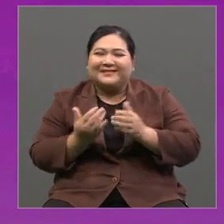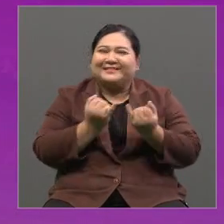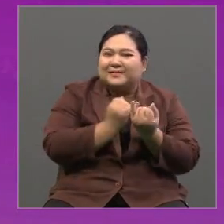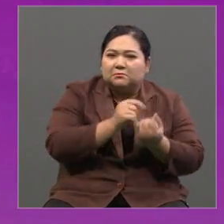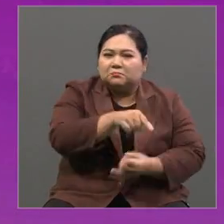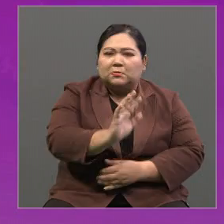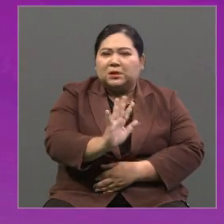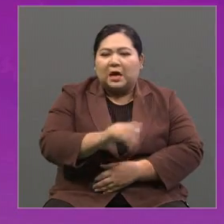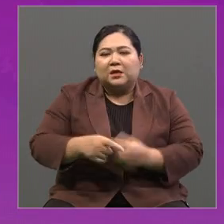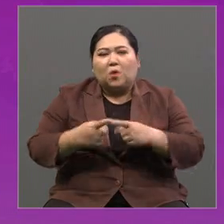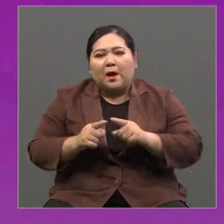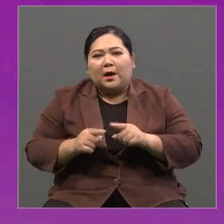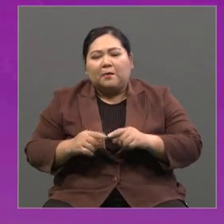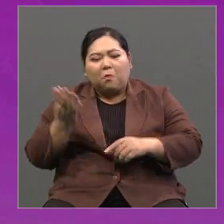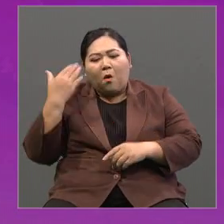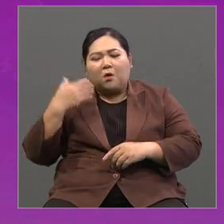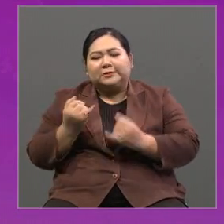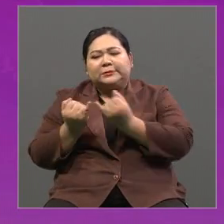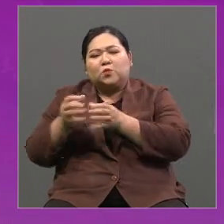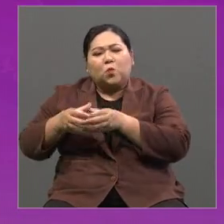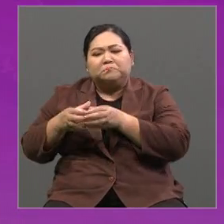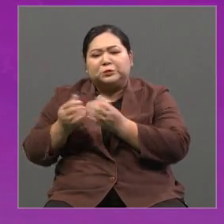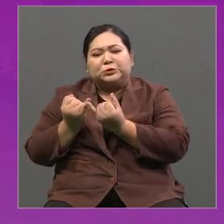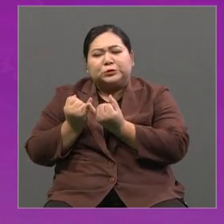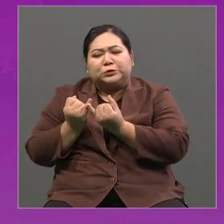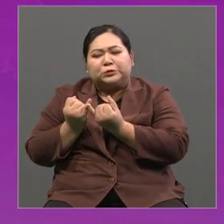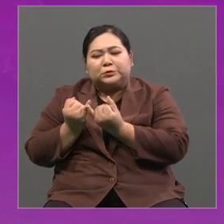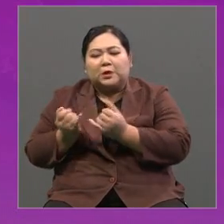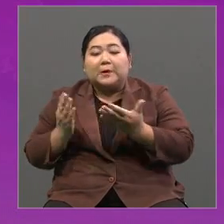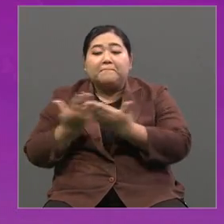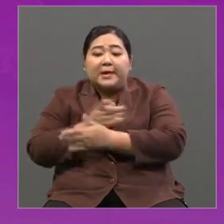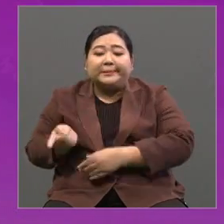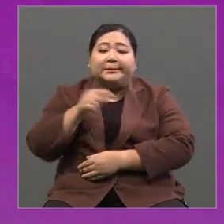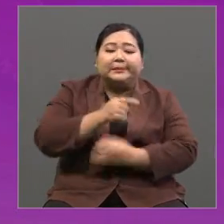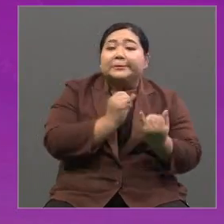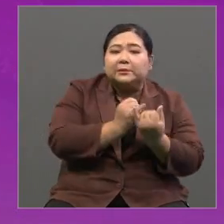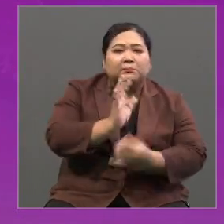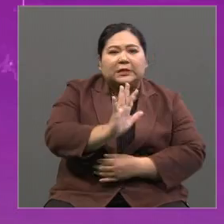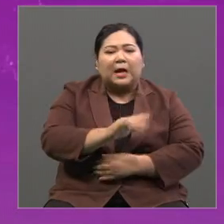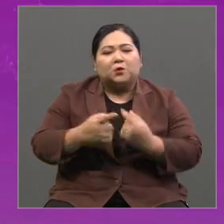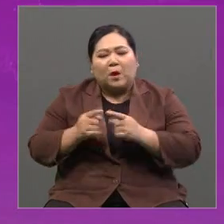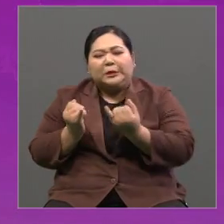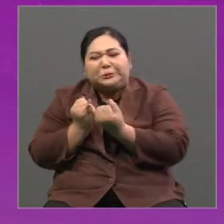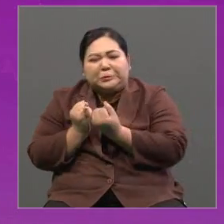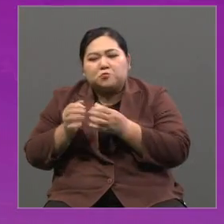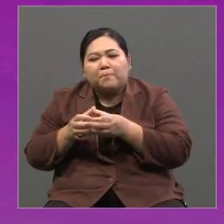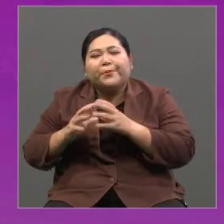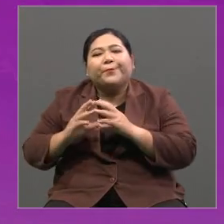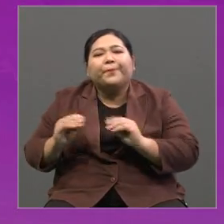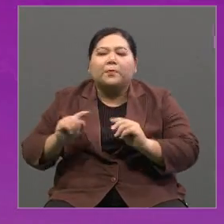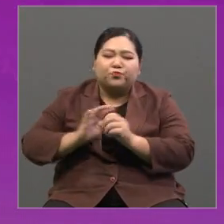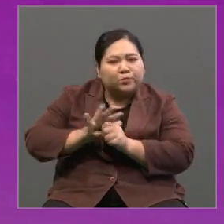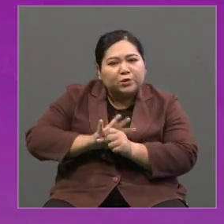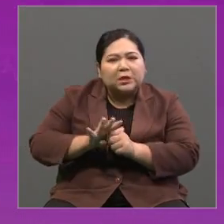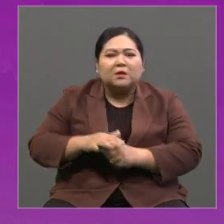เป็นการสลายขั้วนั่นหมายความว่ามันไม่มีอะไรทั้งสิ้นน่ะไม่ว่าจะเป็นสีไหนความคิดเห็นตรงกันข้ามฝ่ายประชาธิปไต